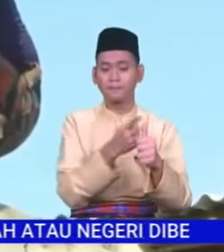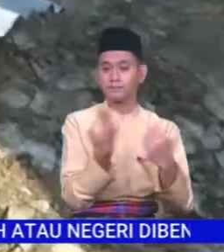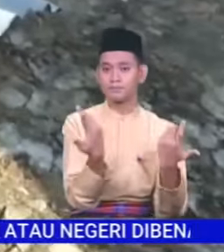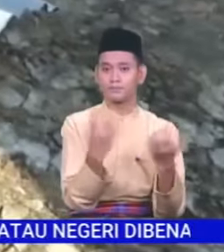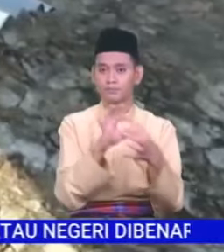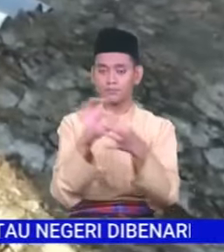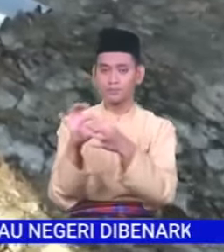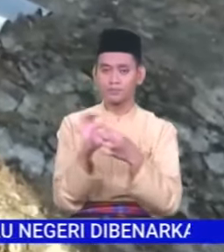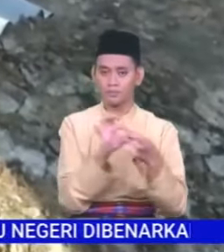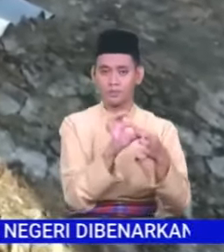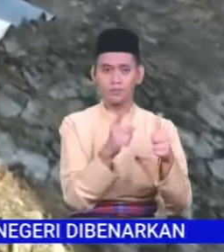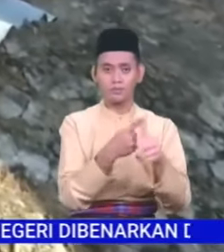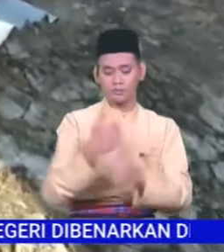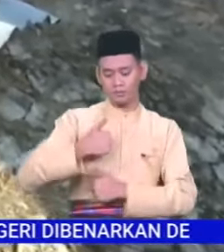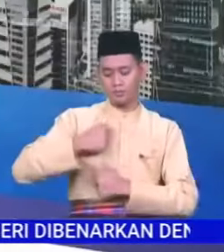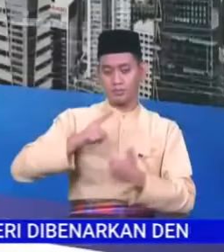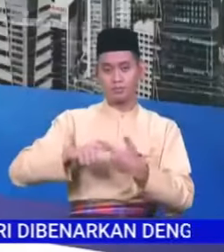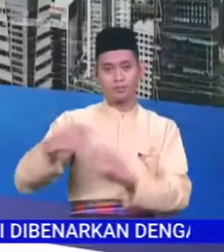PHP hak